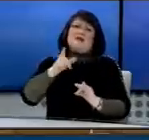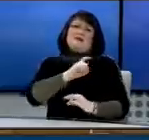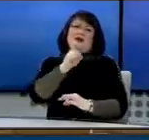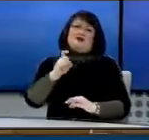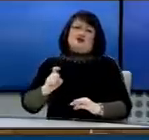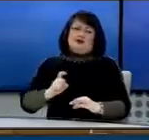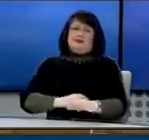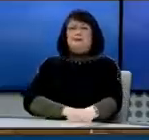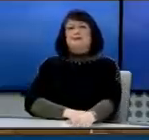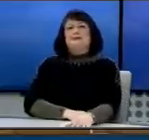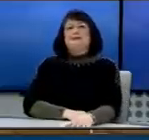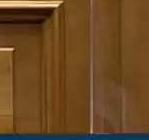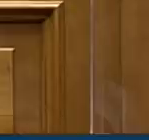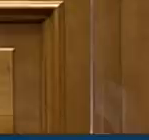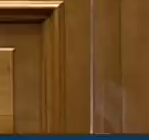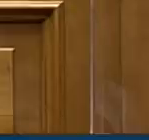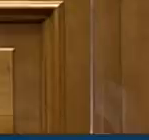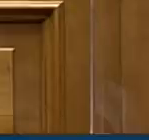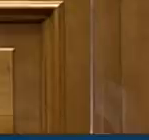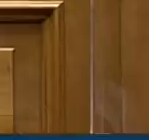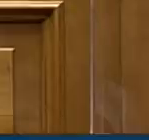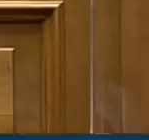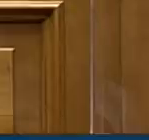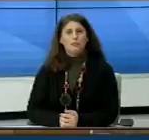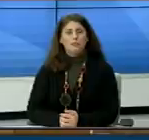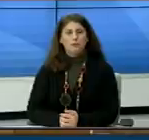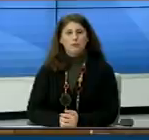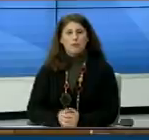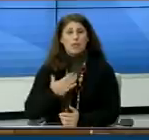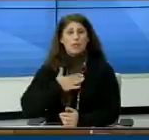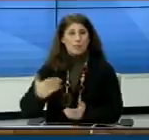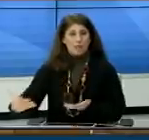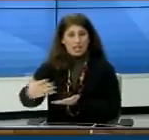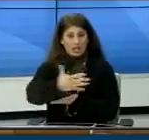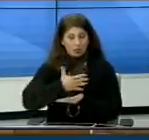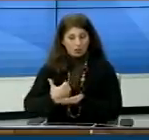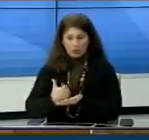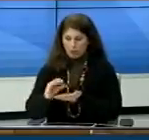τους. Την τόνωση του διαθέσιμου εισοδήματος